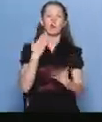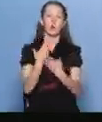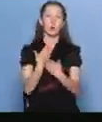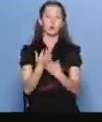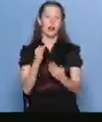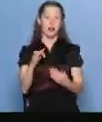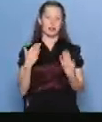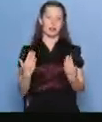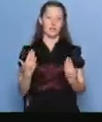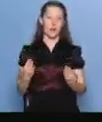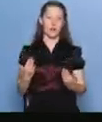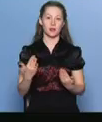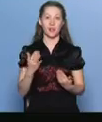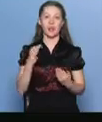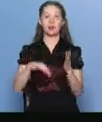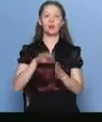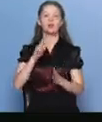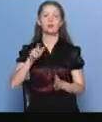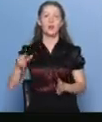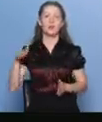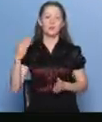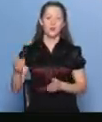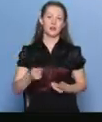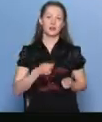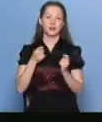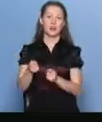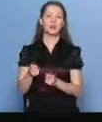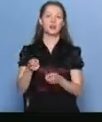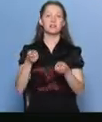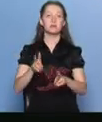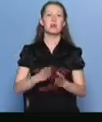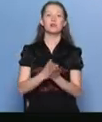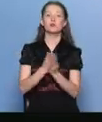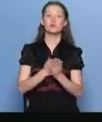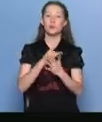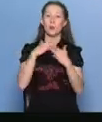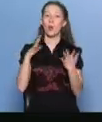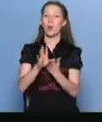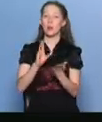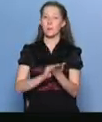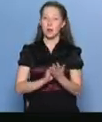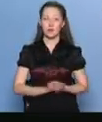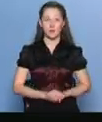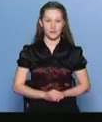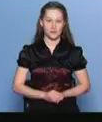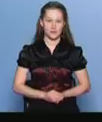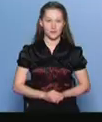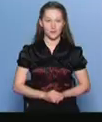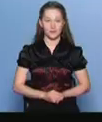сегодня, несмотря на лужи на плацу, доставив ветеранам спецслужб немало приятных минут. Раз!